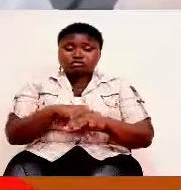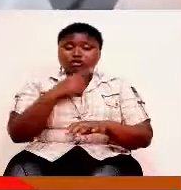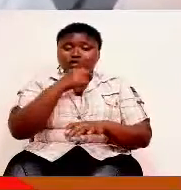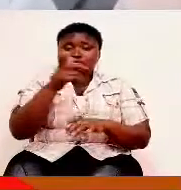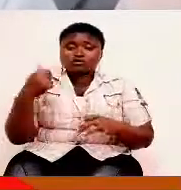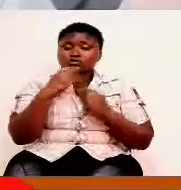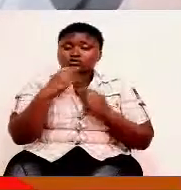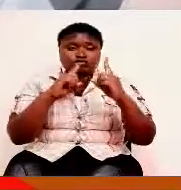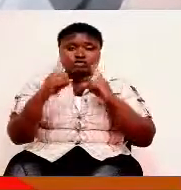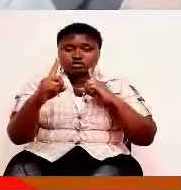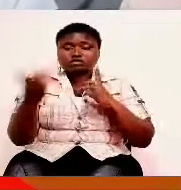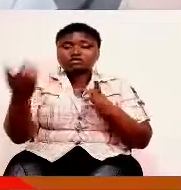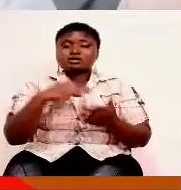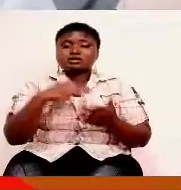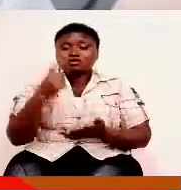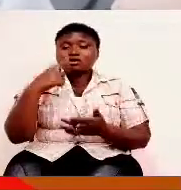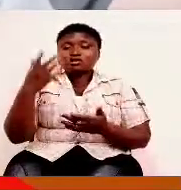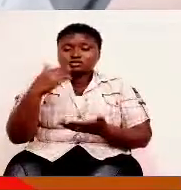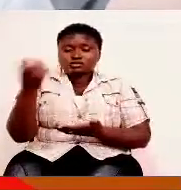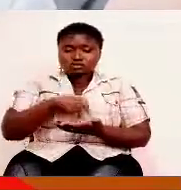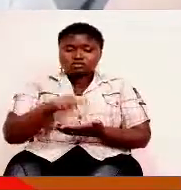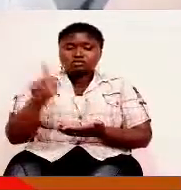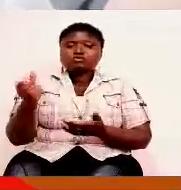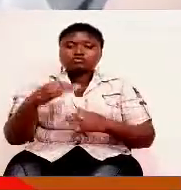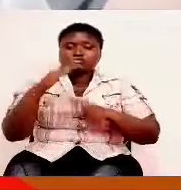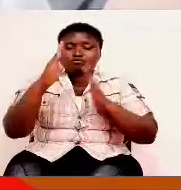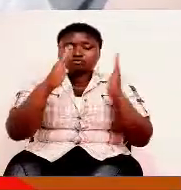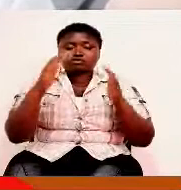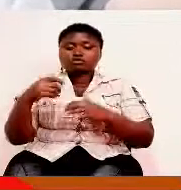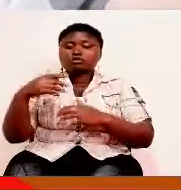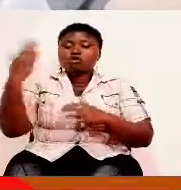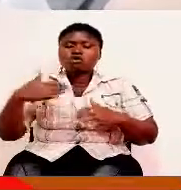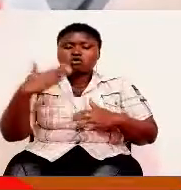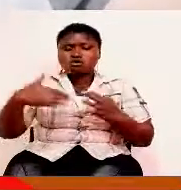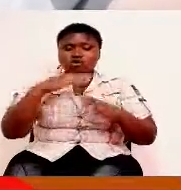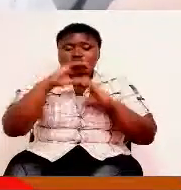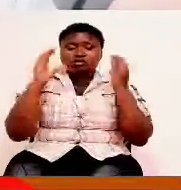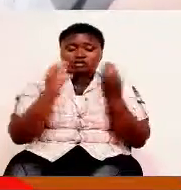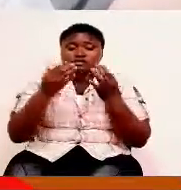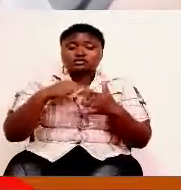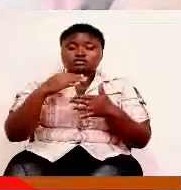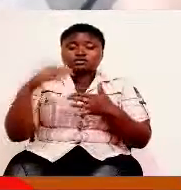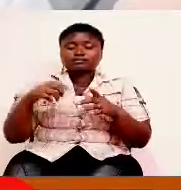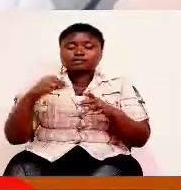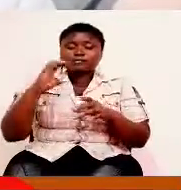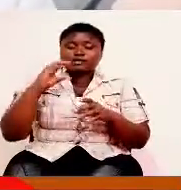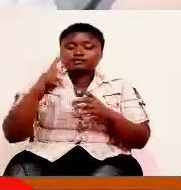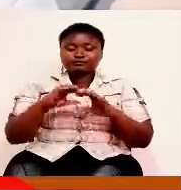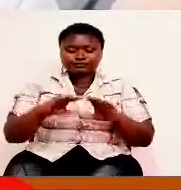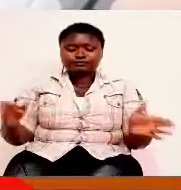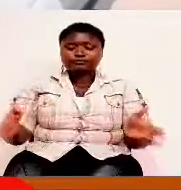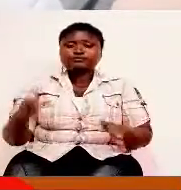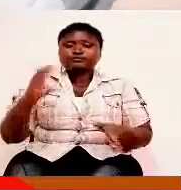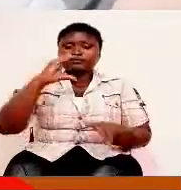guthondeka irathi ciothe irathi 26 ni acithondekete na agaciikira nginya tiles agaciikira ceiling tugekira thitima